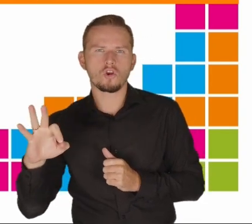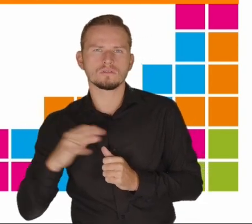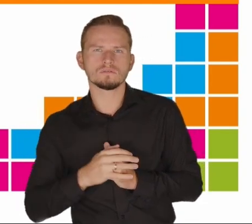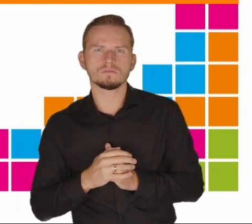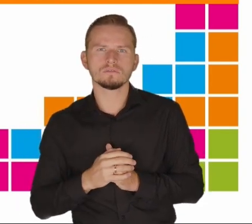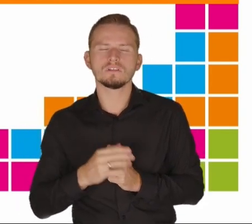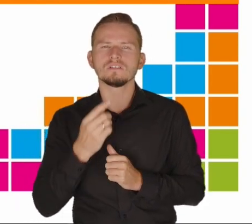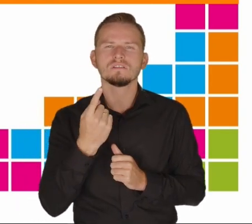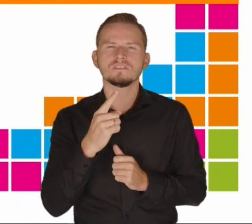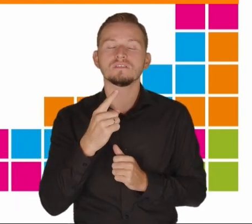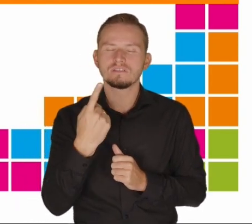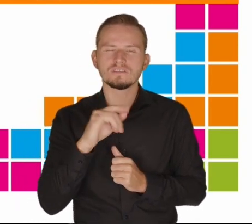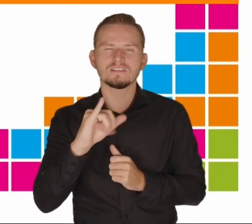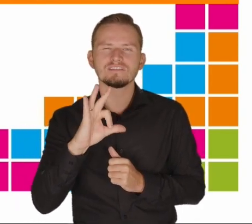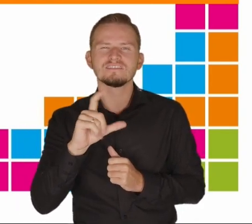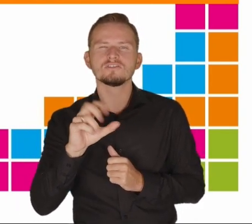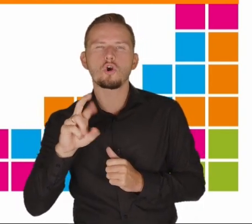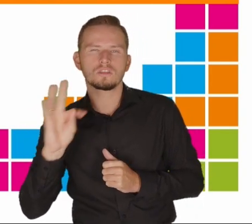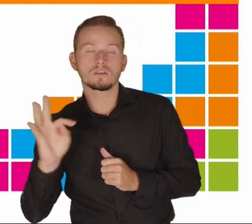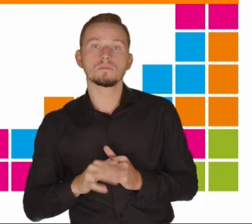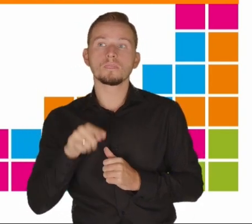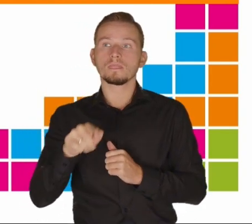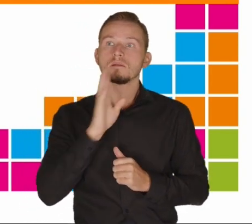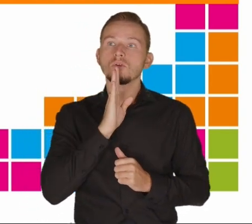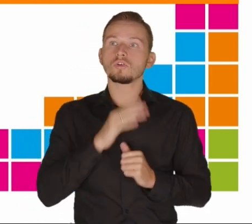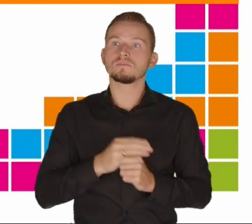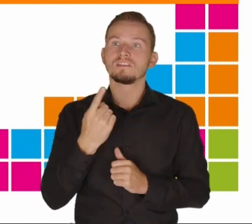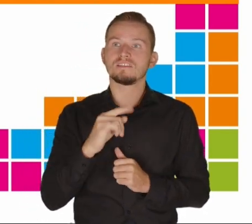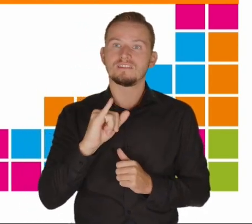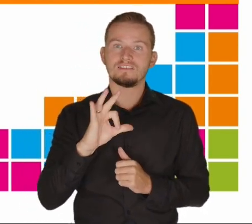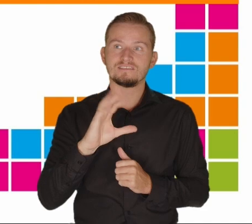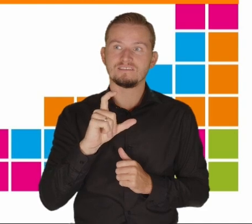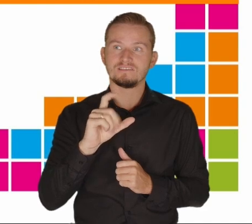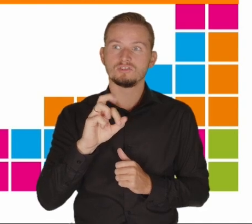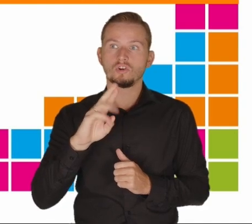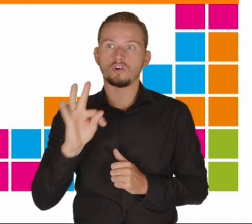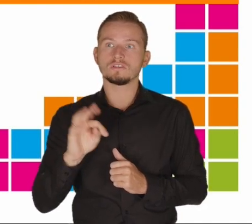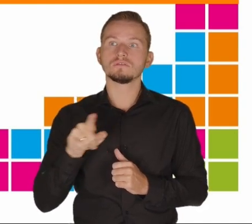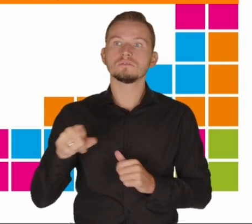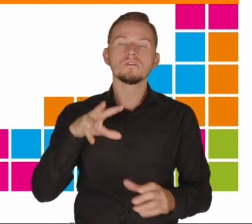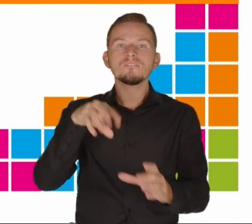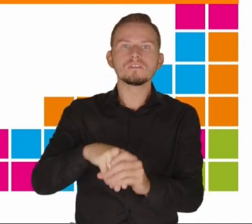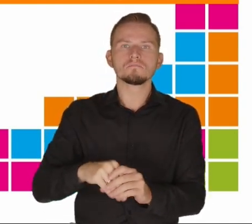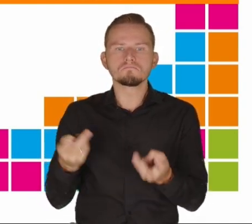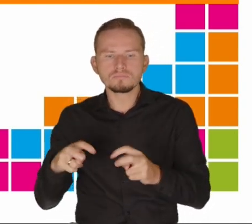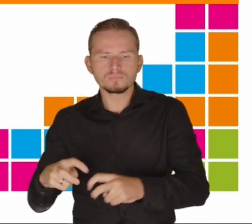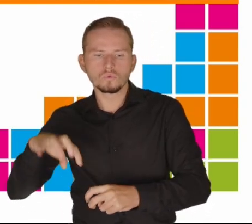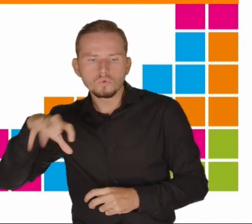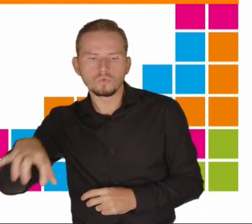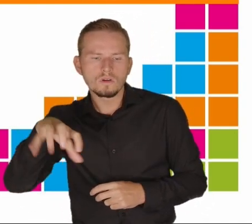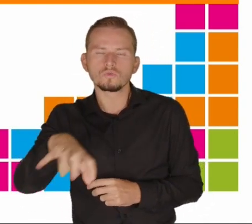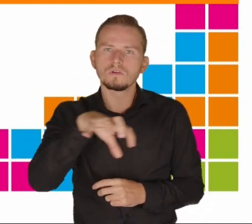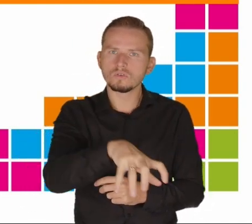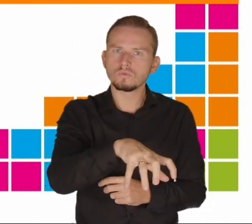gdzie są w dialogach, są w jakichś powiązaniach, na Discordzie mogą powstawać grupy, które są różnymi